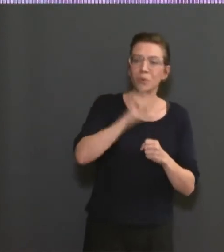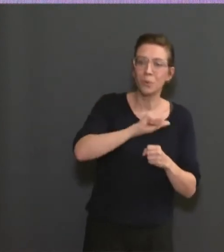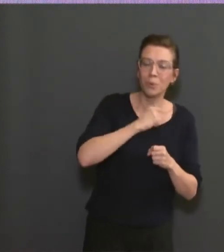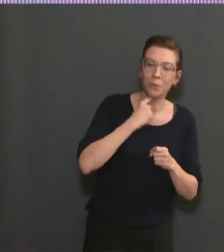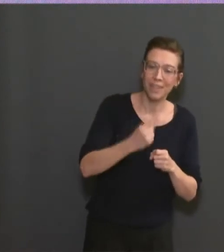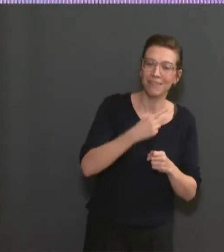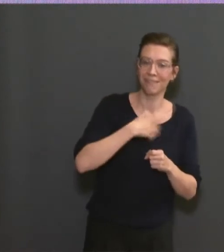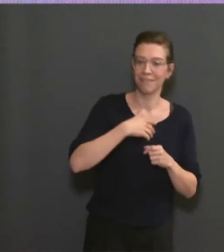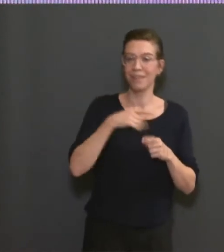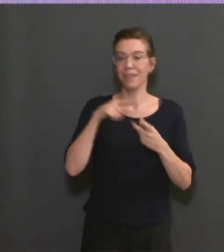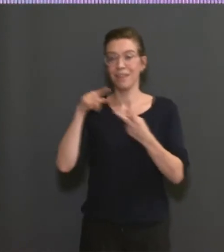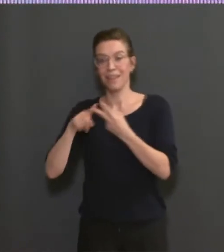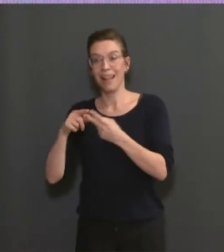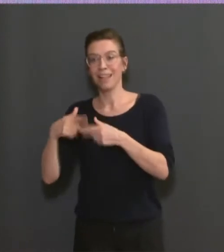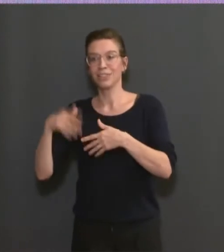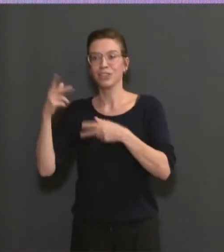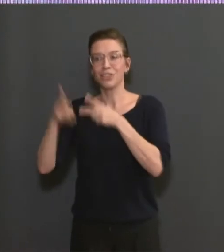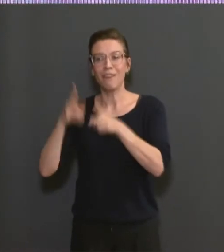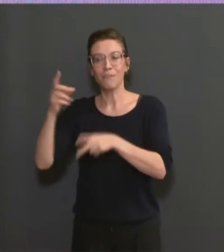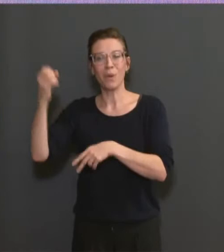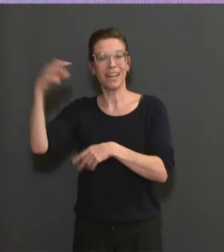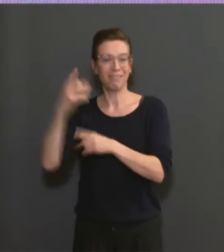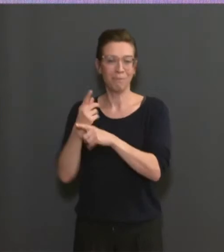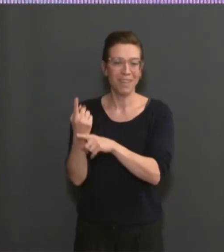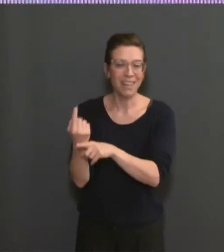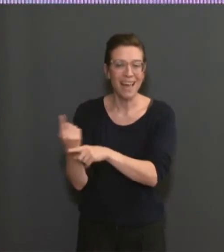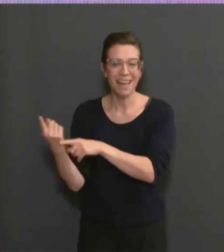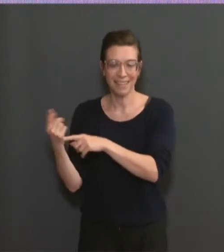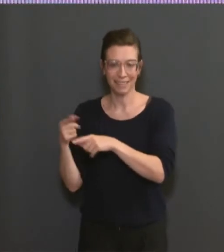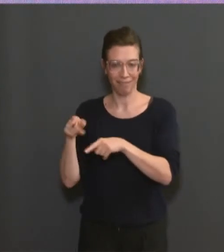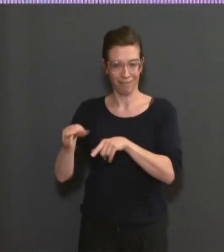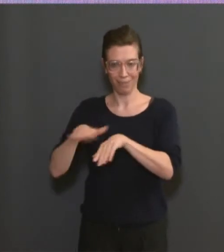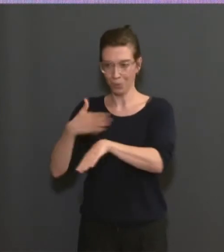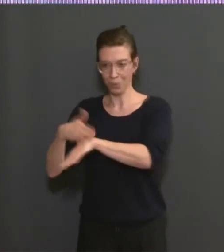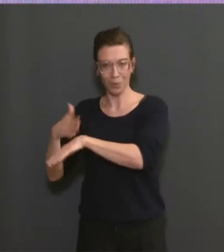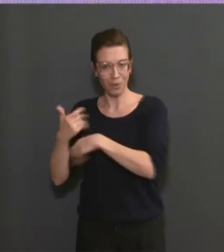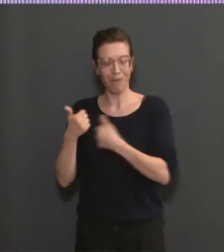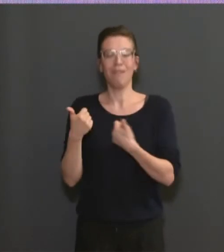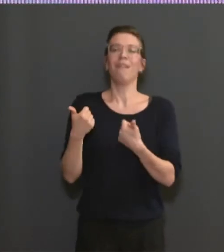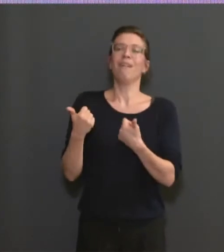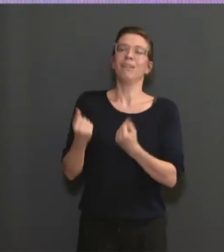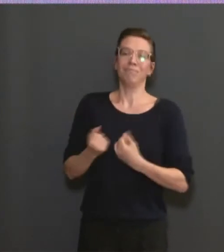en solidariteit. Een eenvoudig lichtje, telefoontje, kaartje